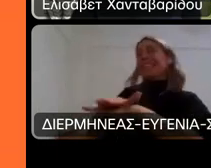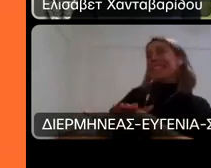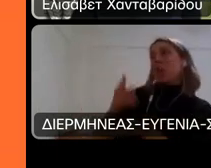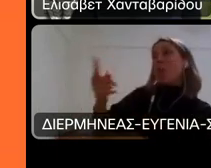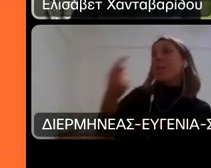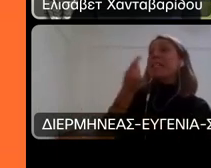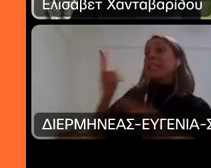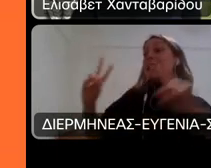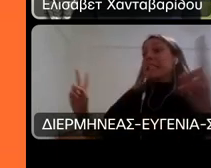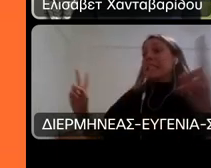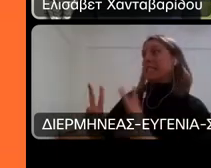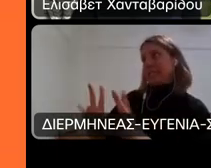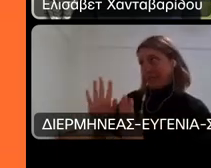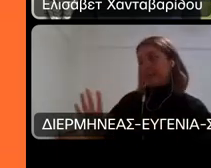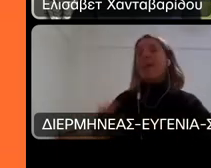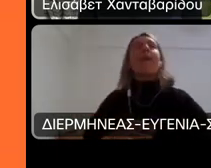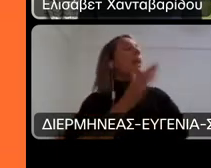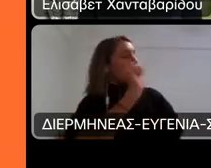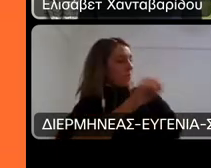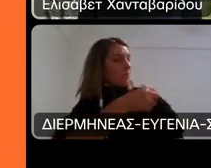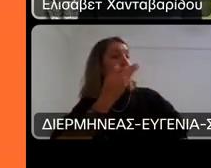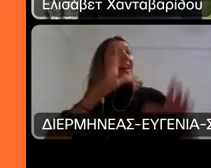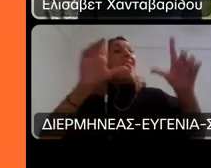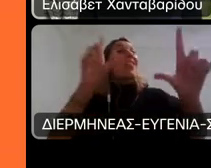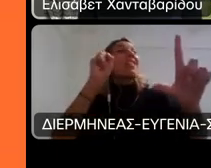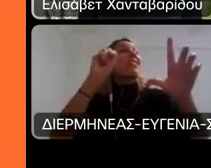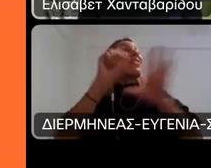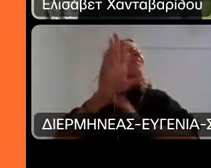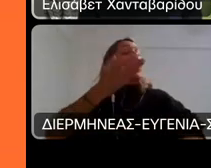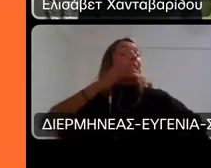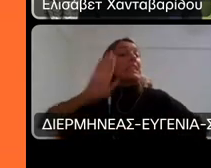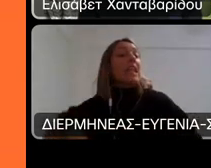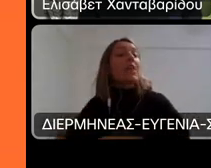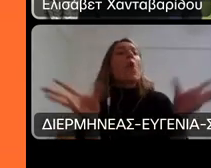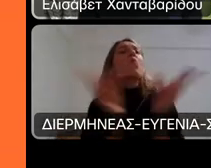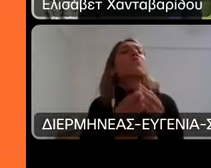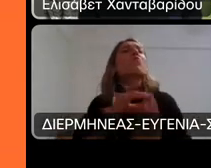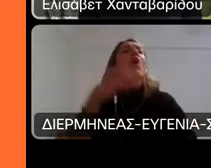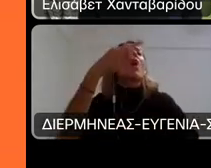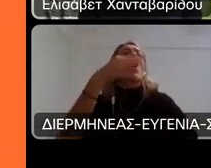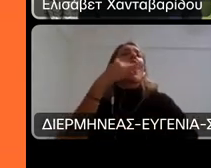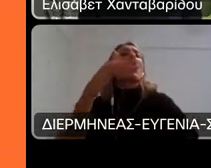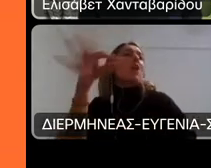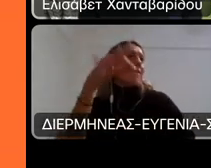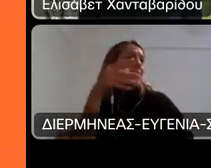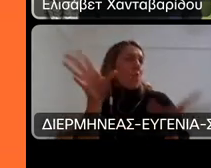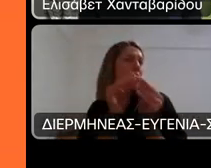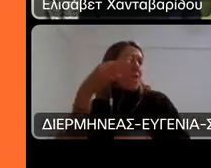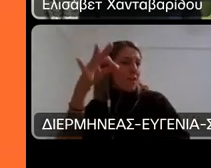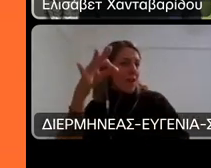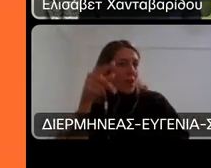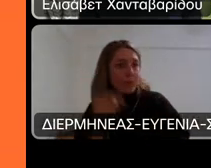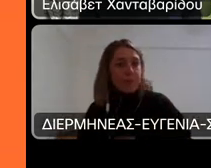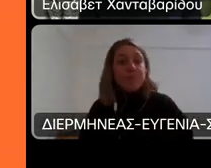τελευταία διαφάνεια. Για την έμφυλη γλώσσα, θα ήθελα να πω ότι και εμείς χρησιμοποιούμε κυρίως